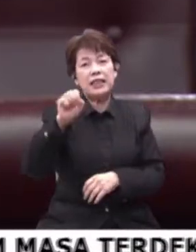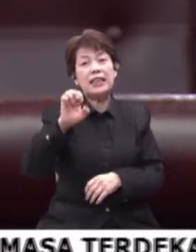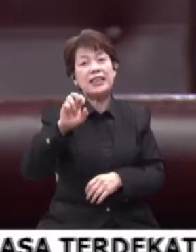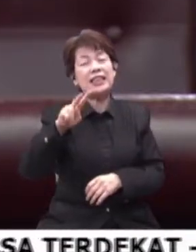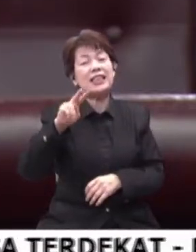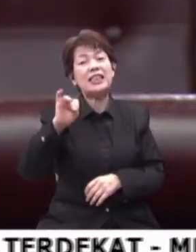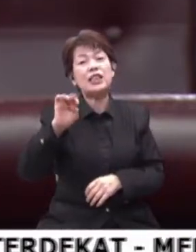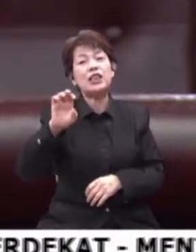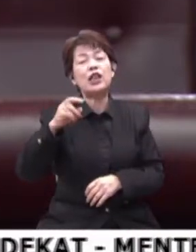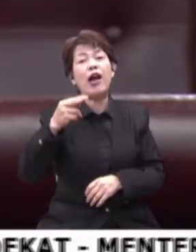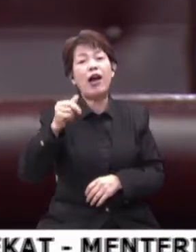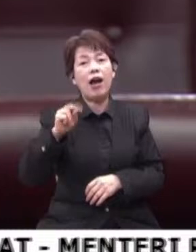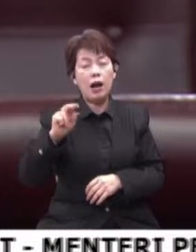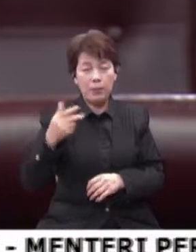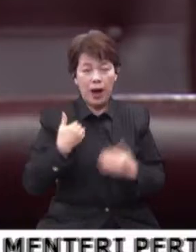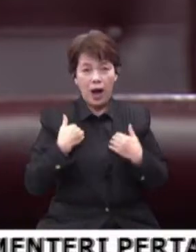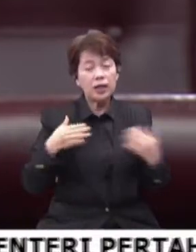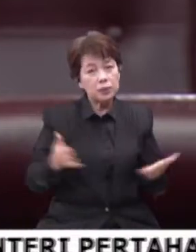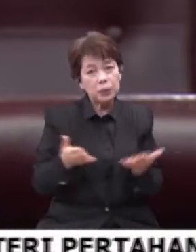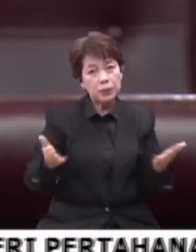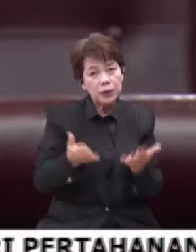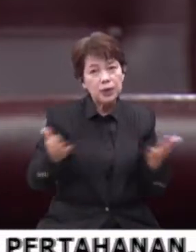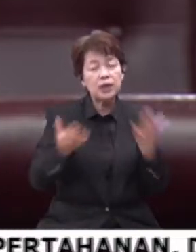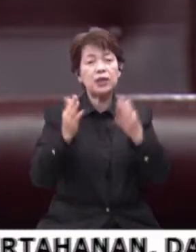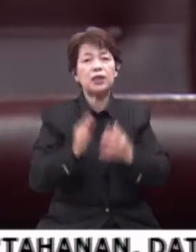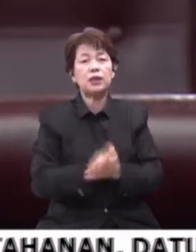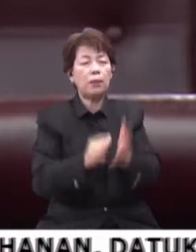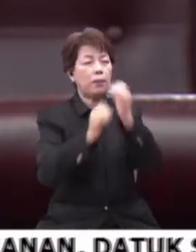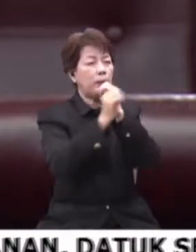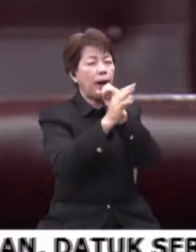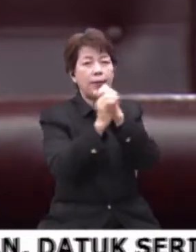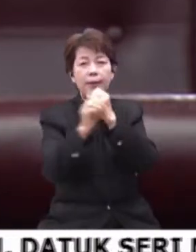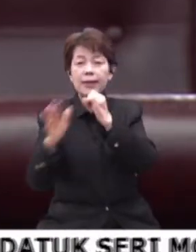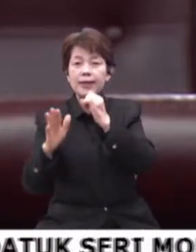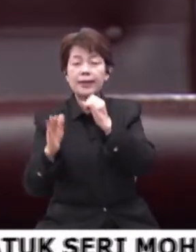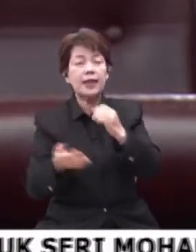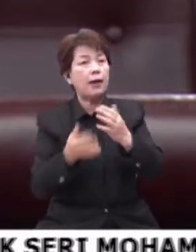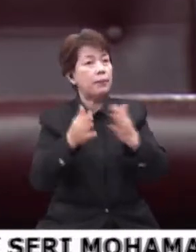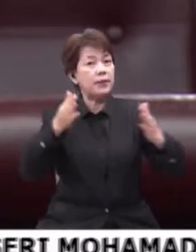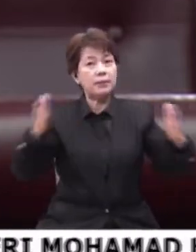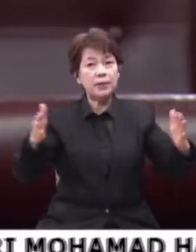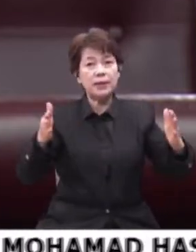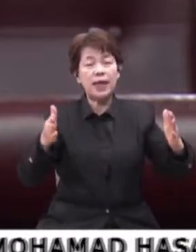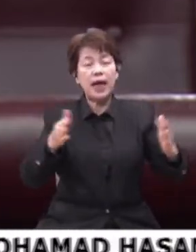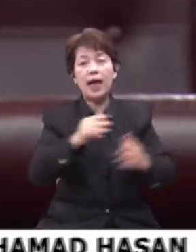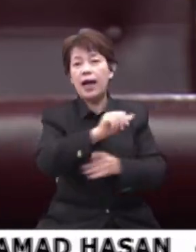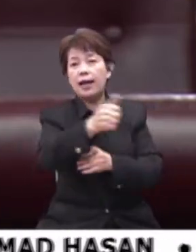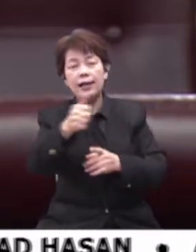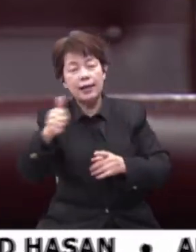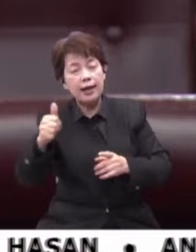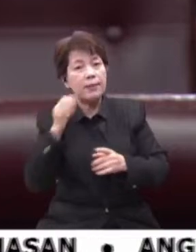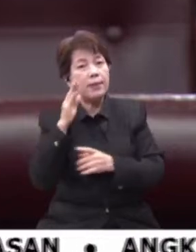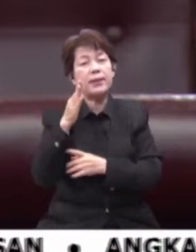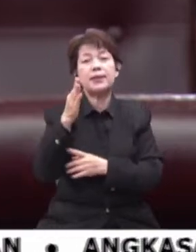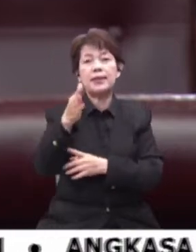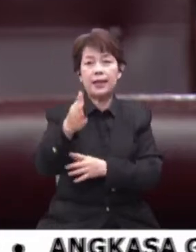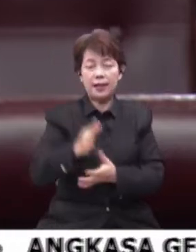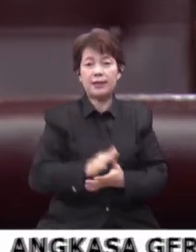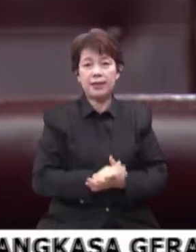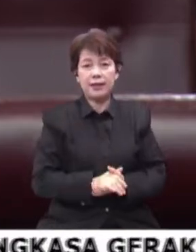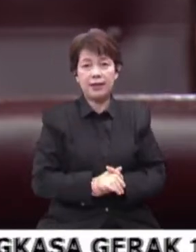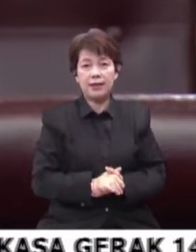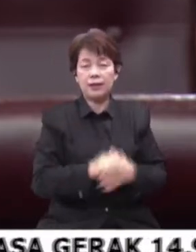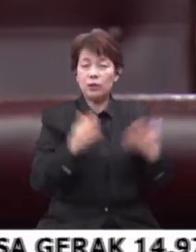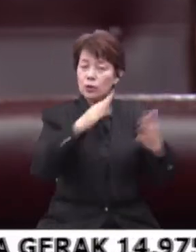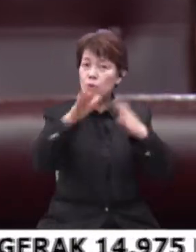tempat yang lain oleh itu promosi ini akan dibuat secara secara besar-besaran pada masa akan datang dengan kerjasama